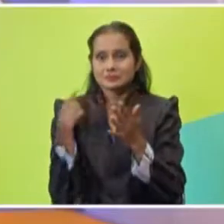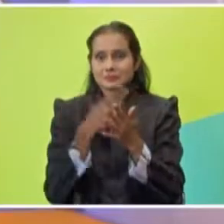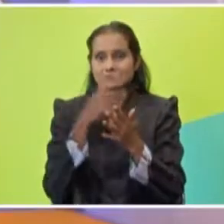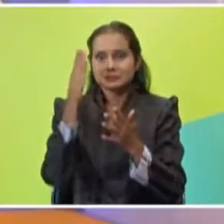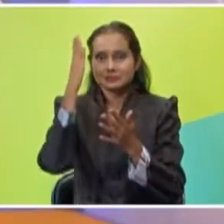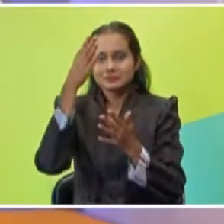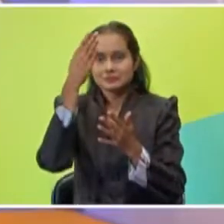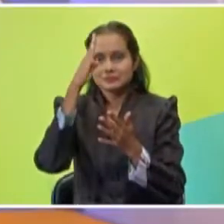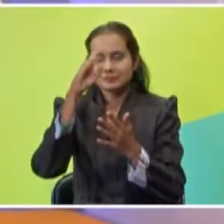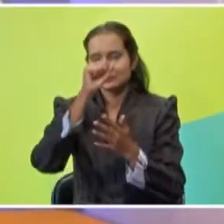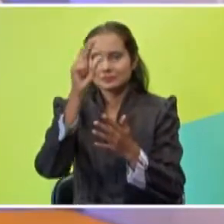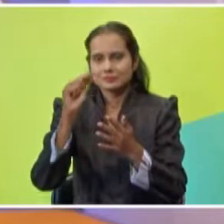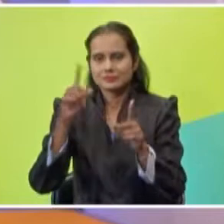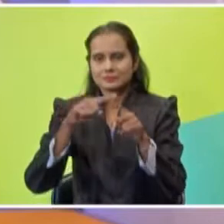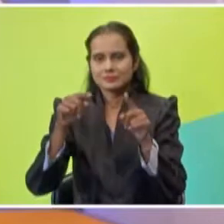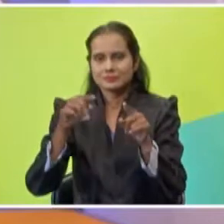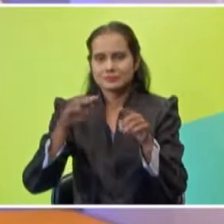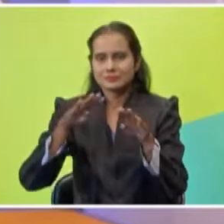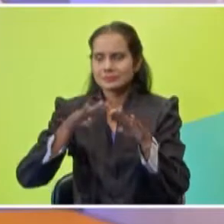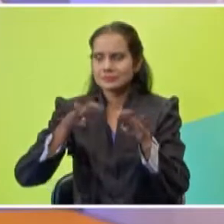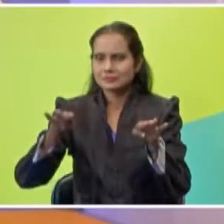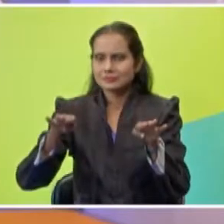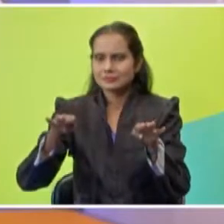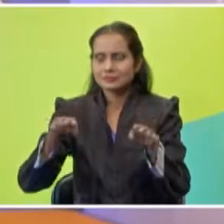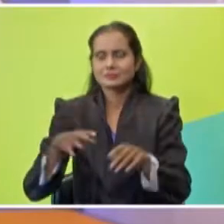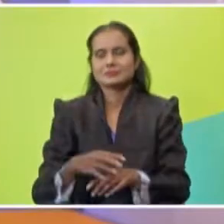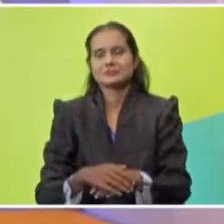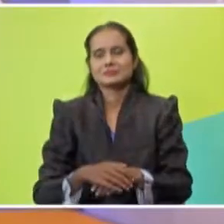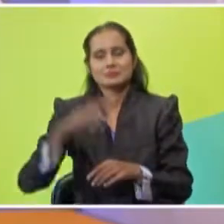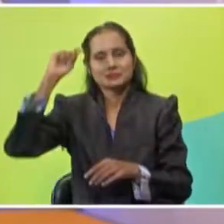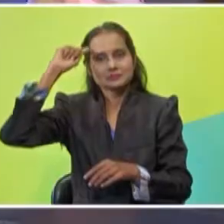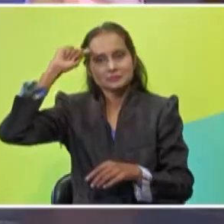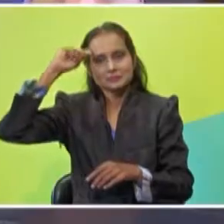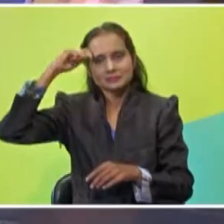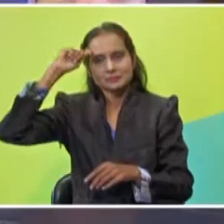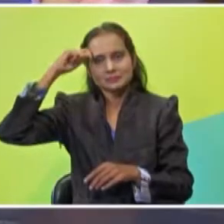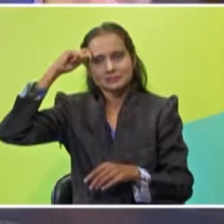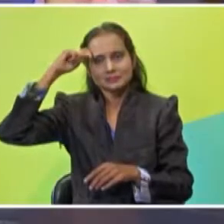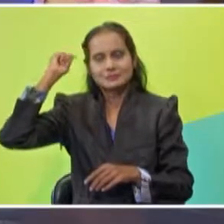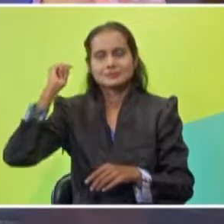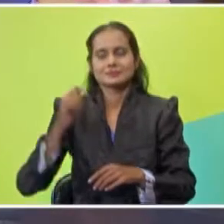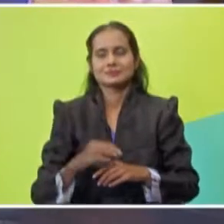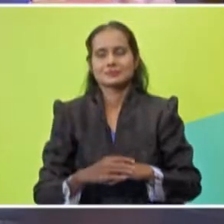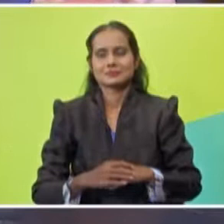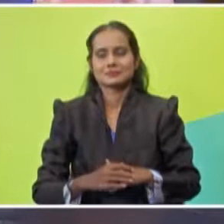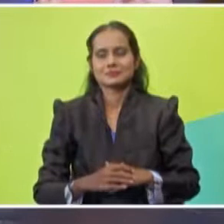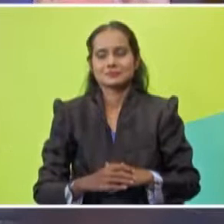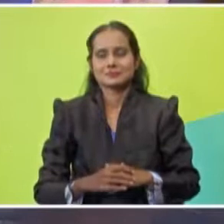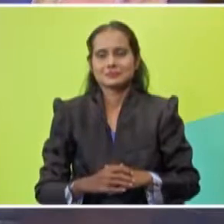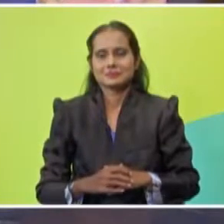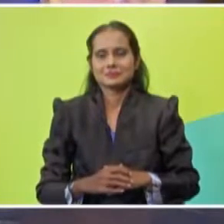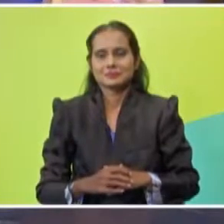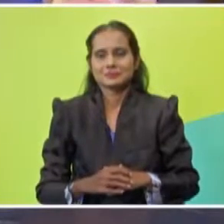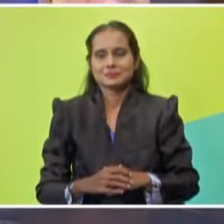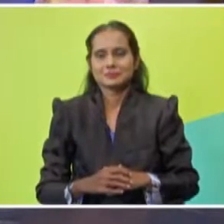tapi dalam bentuk yang berbeda sedikit kita begitu keteki Untuk murid-murid kita teka-teki dalam asas komputer